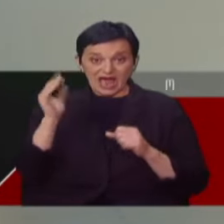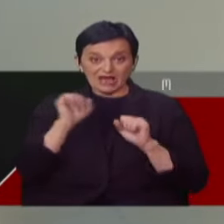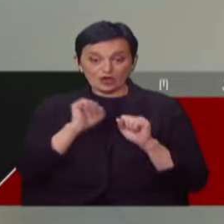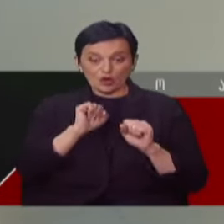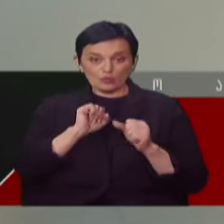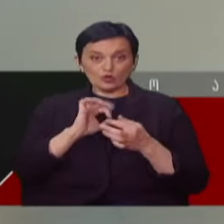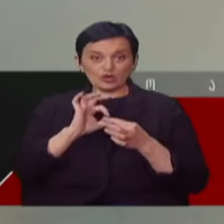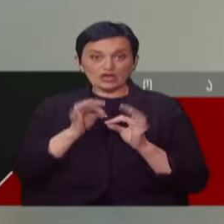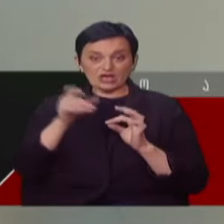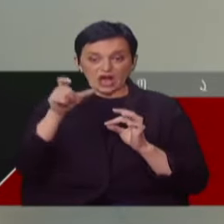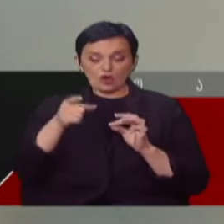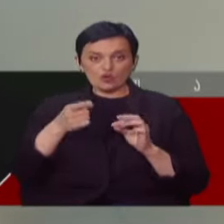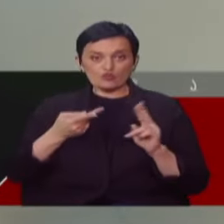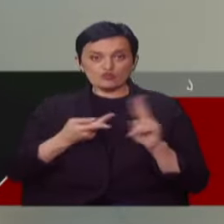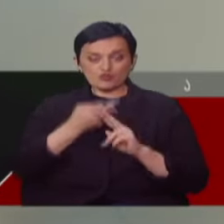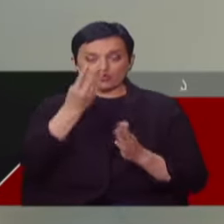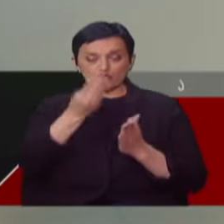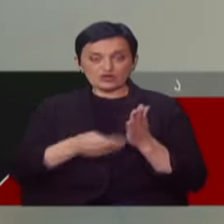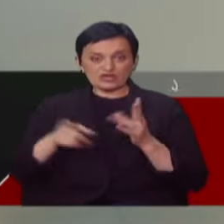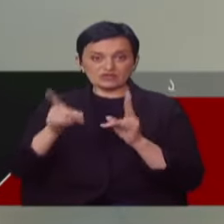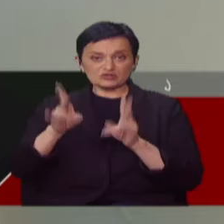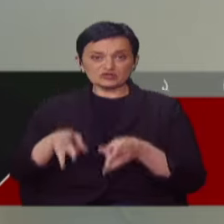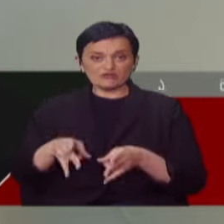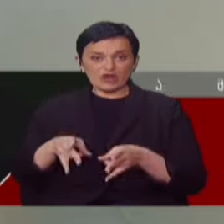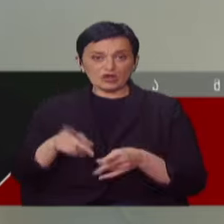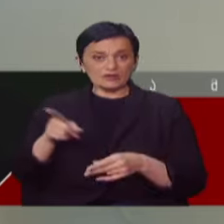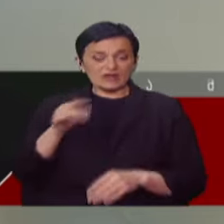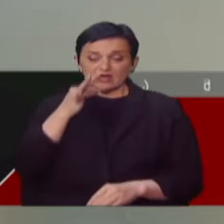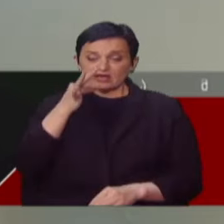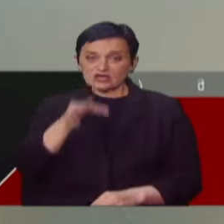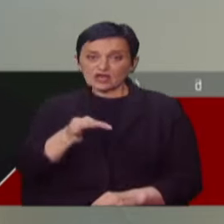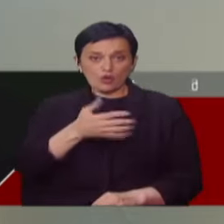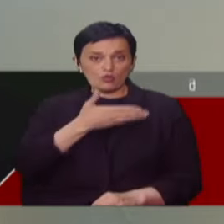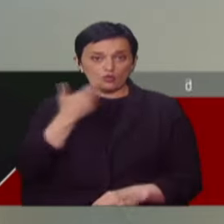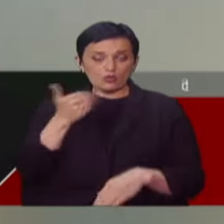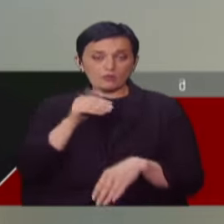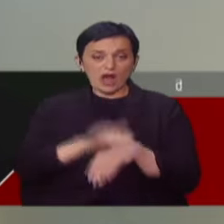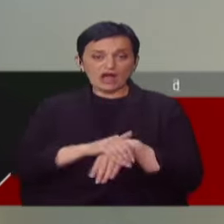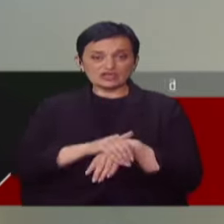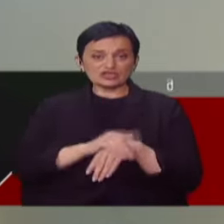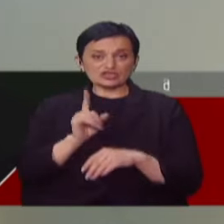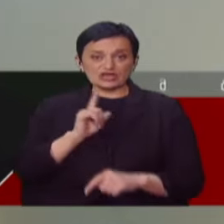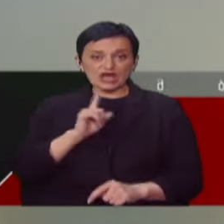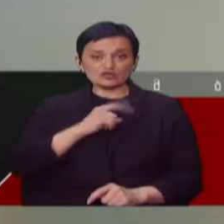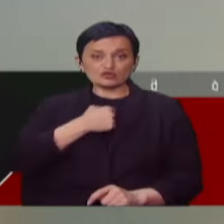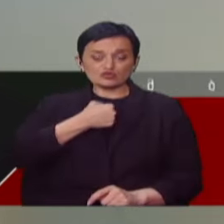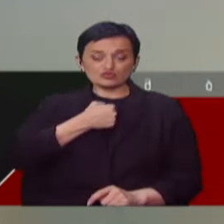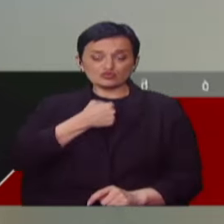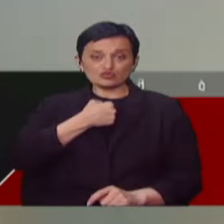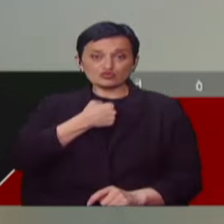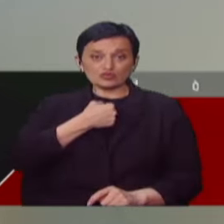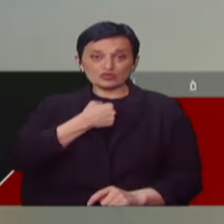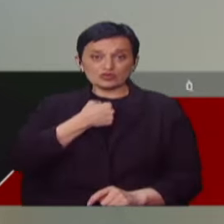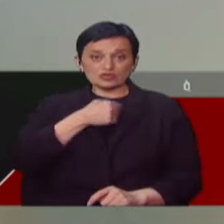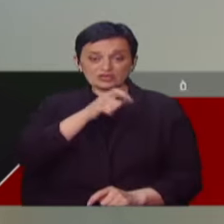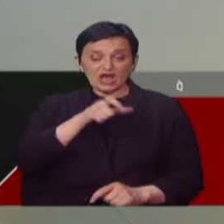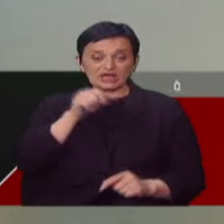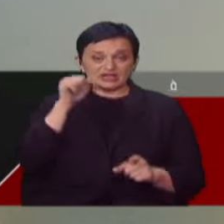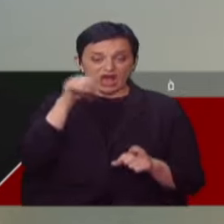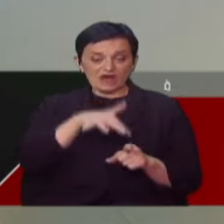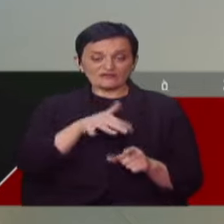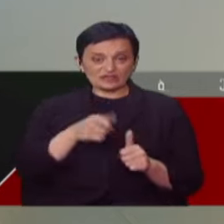გარკვეული ბულინგის მსხვერპლია, რომ იმიტომ რომ ის არ გამოხმაურებია თუნდაც იმ ფაქტს, რასაც ჟურნალისტებსა თავდასხმა